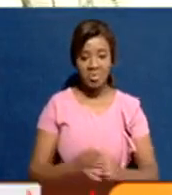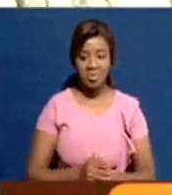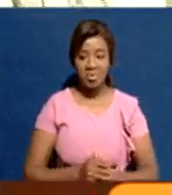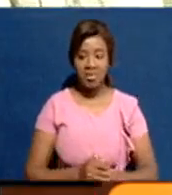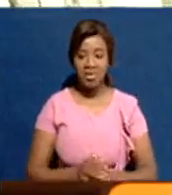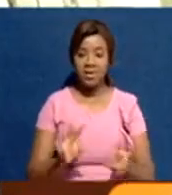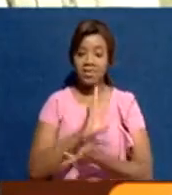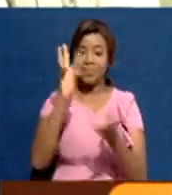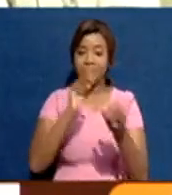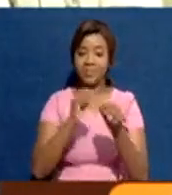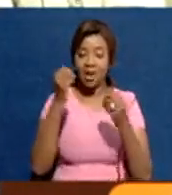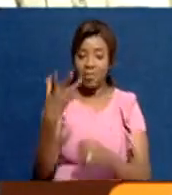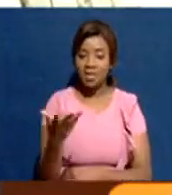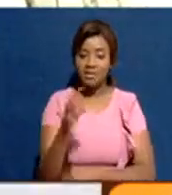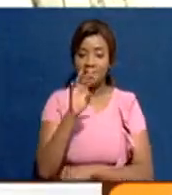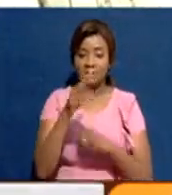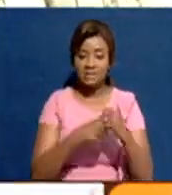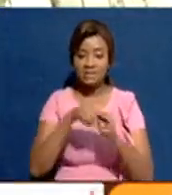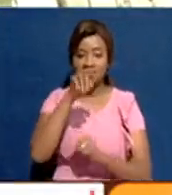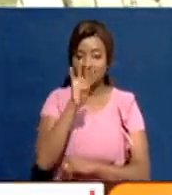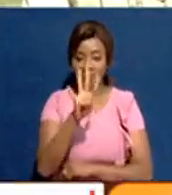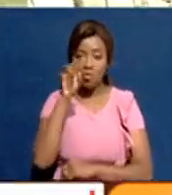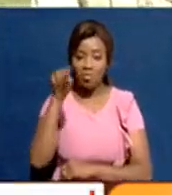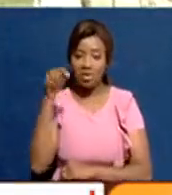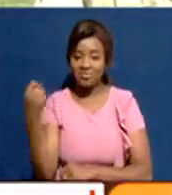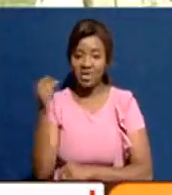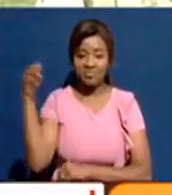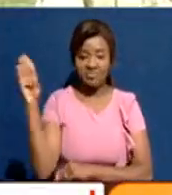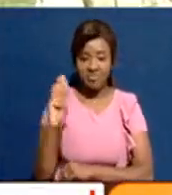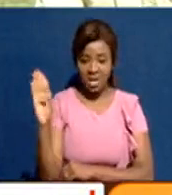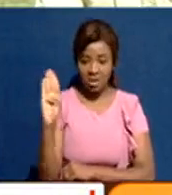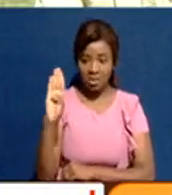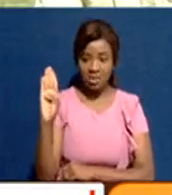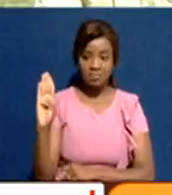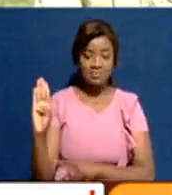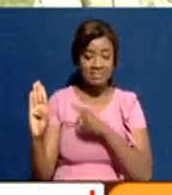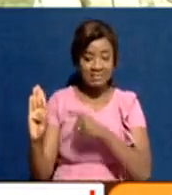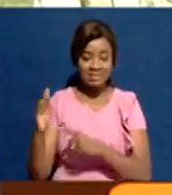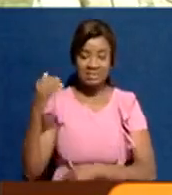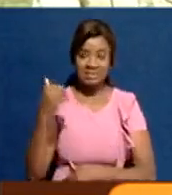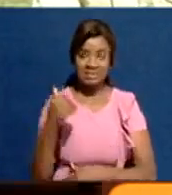almost 64.5 billion Kenya shillings. That is